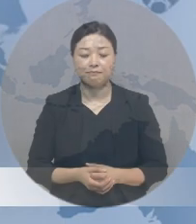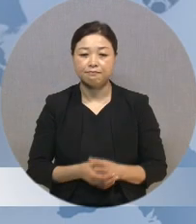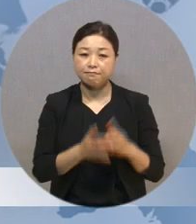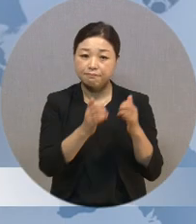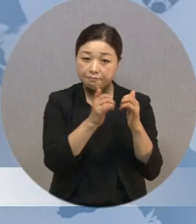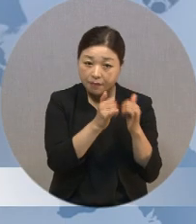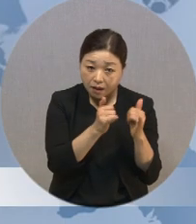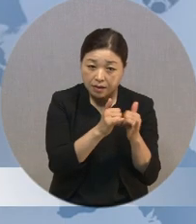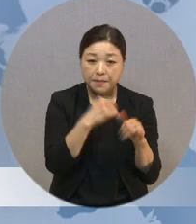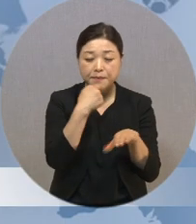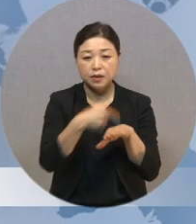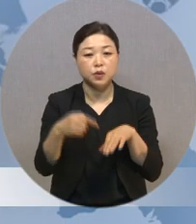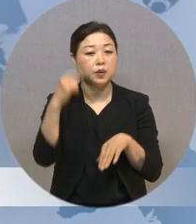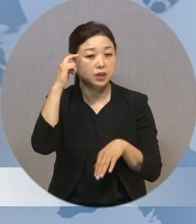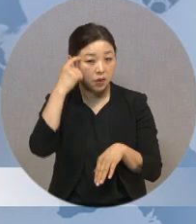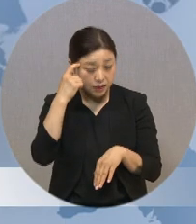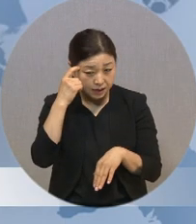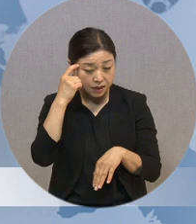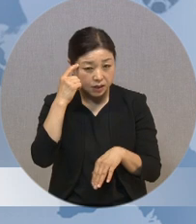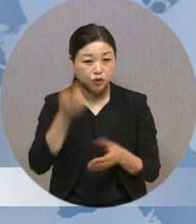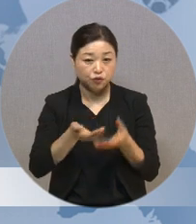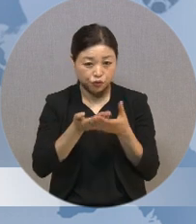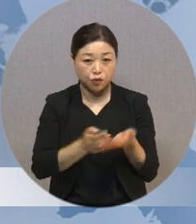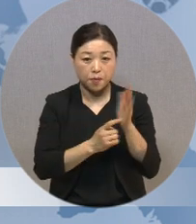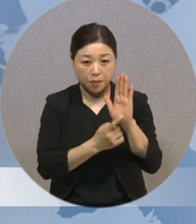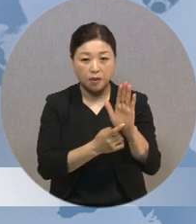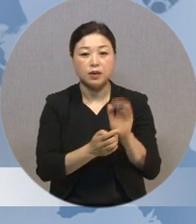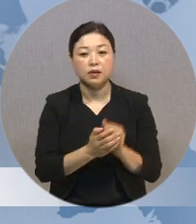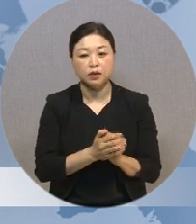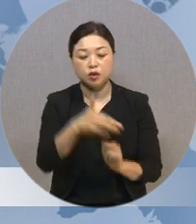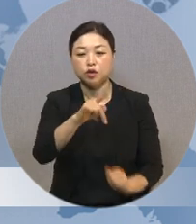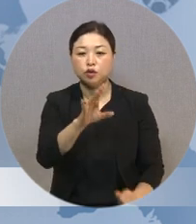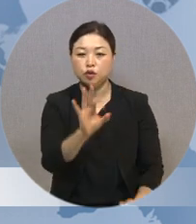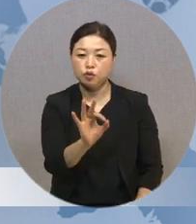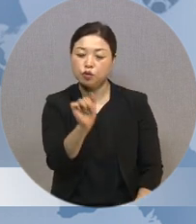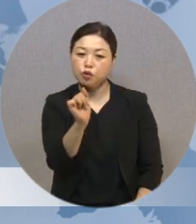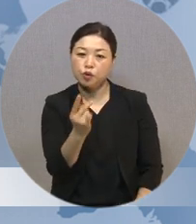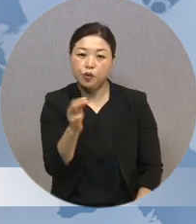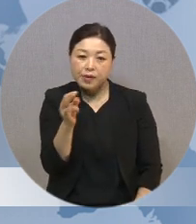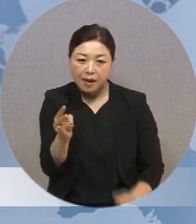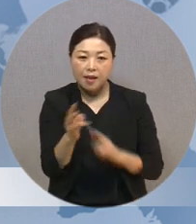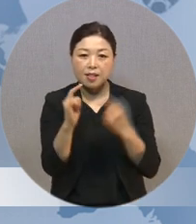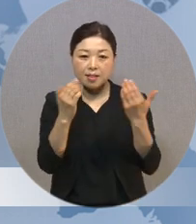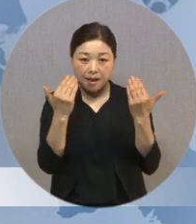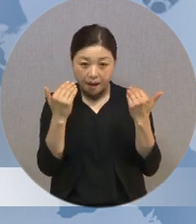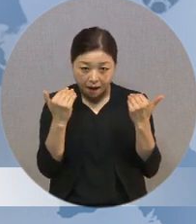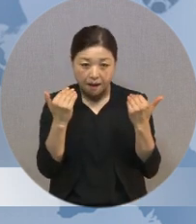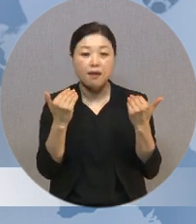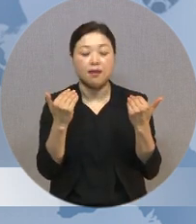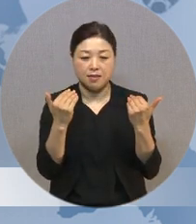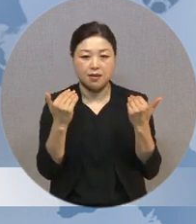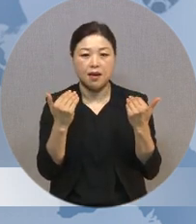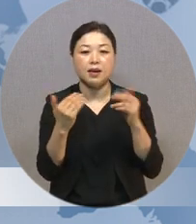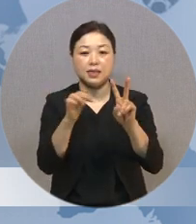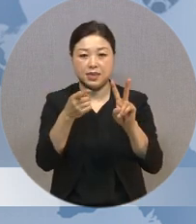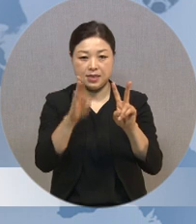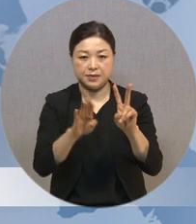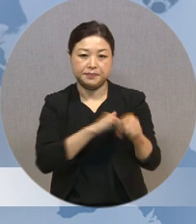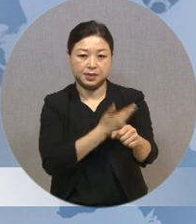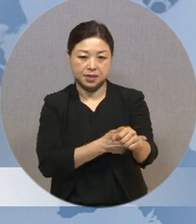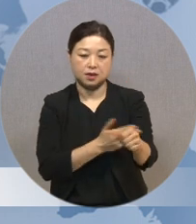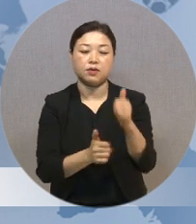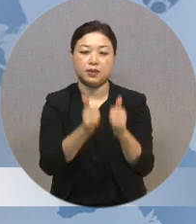인간성과 민족정신을 강조하고 알리는 충효의 대학 수강생을 대상으로 충효의 교육사 2급 자격시험이